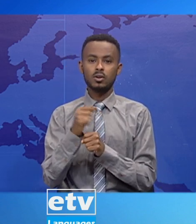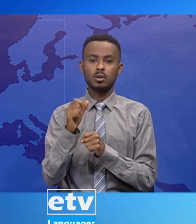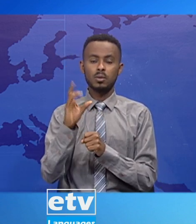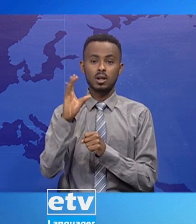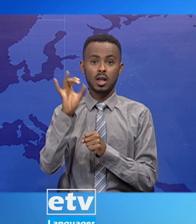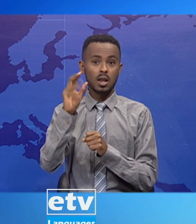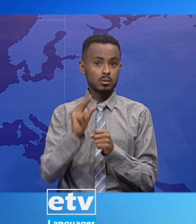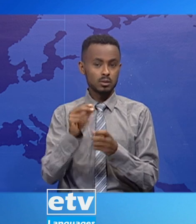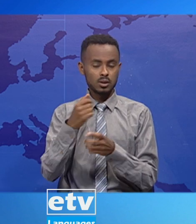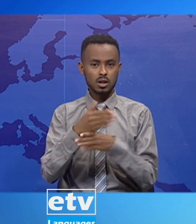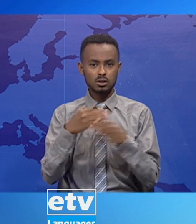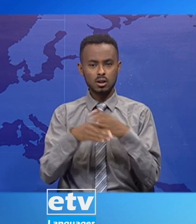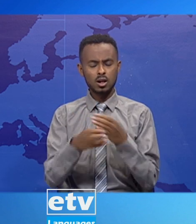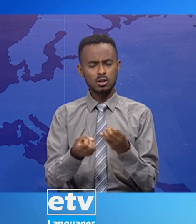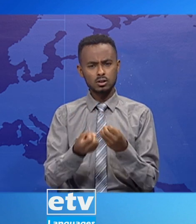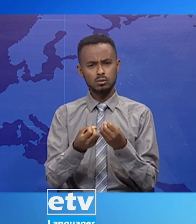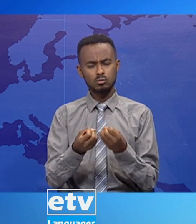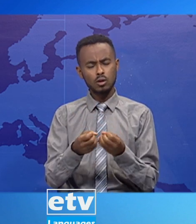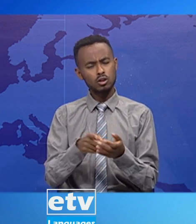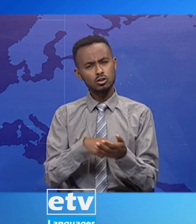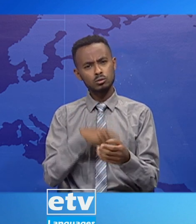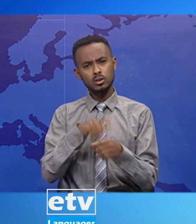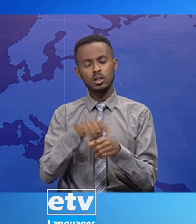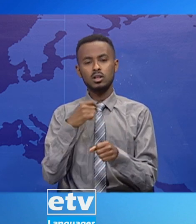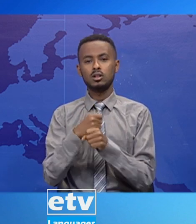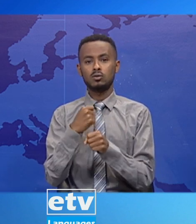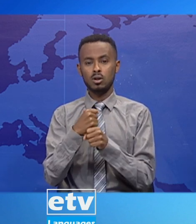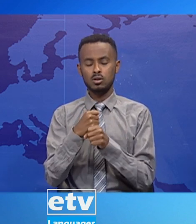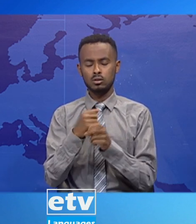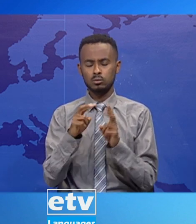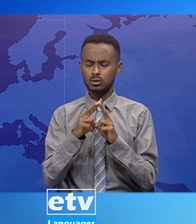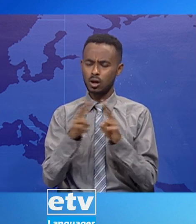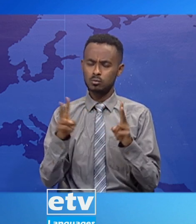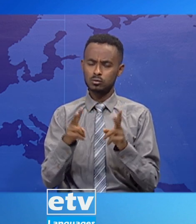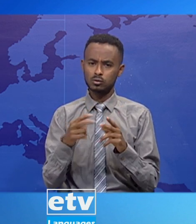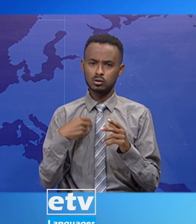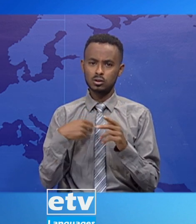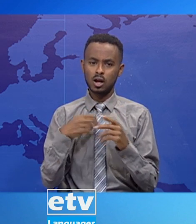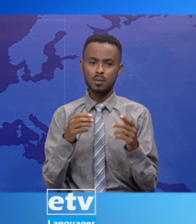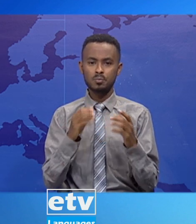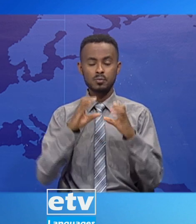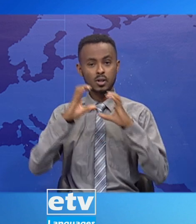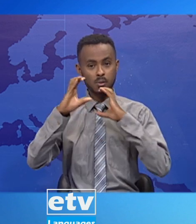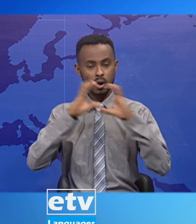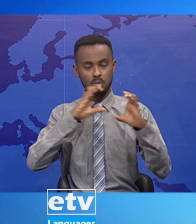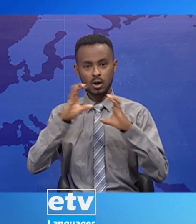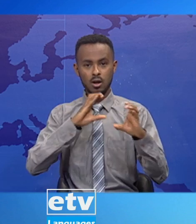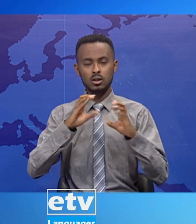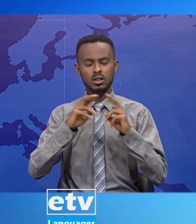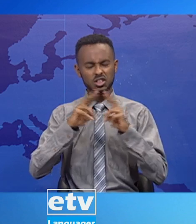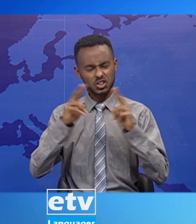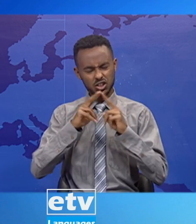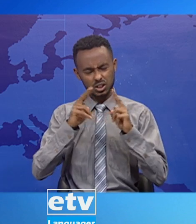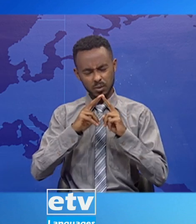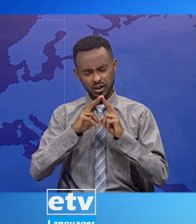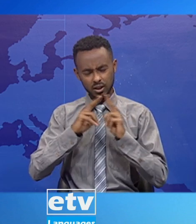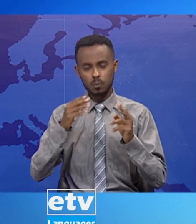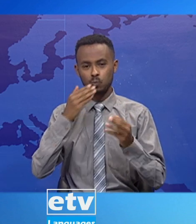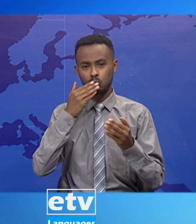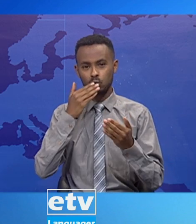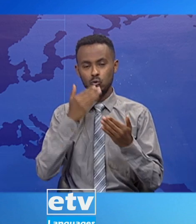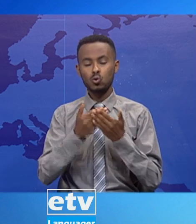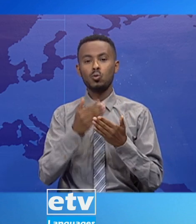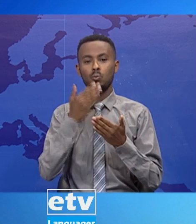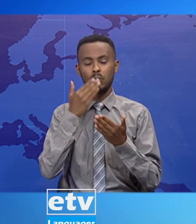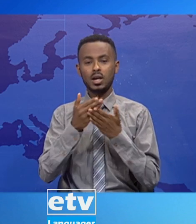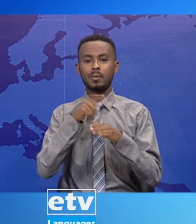ደረጃ በጣም ረጅም ጊዜ ሰርቷል። በጣም እጅግ ከኔ ጋር የሚግባባ እጅግ በጣም ጥሩ መልካም